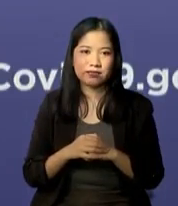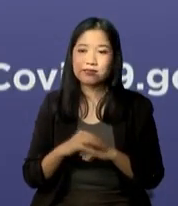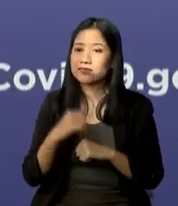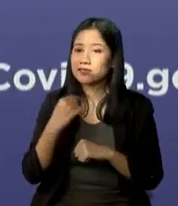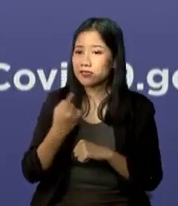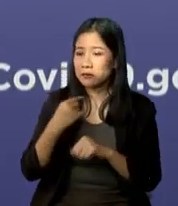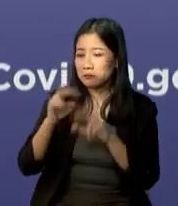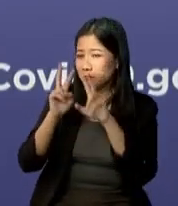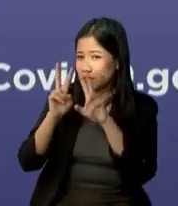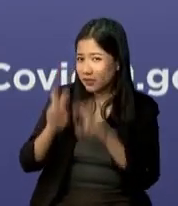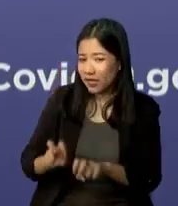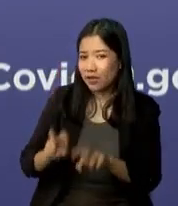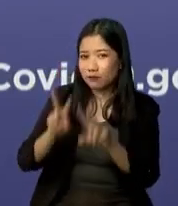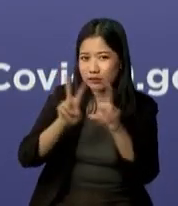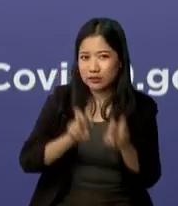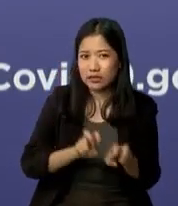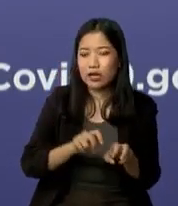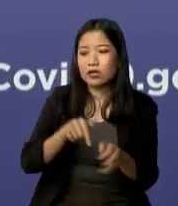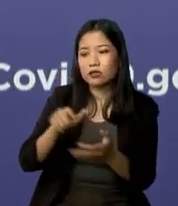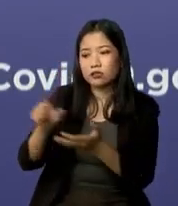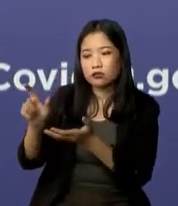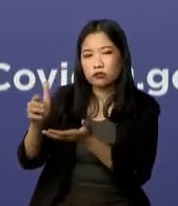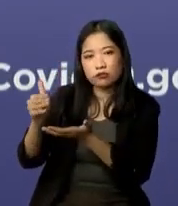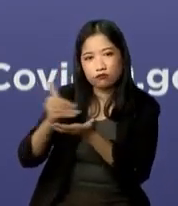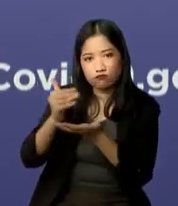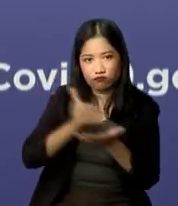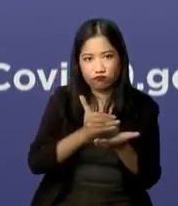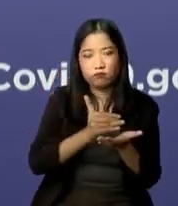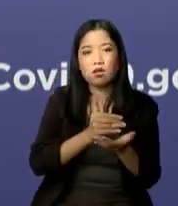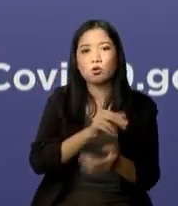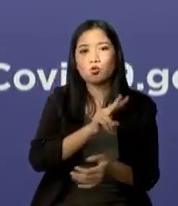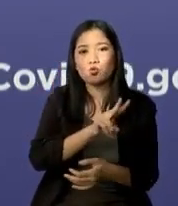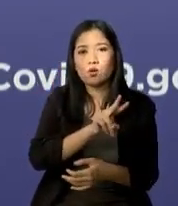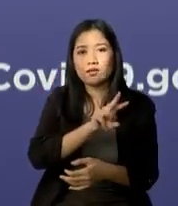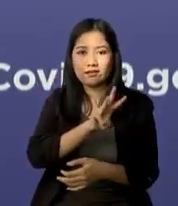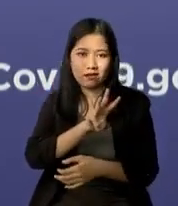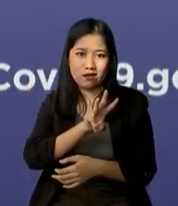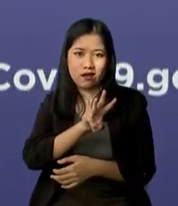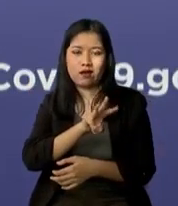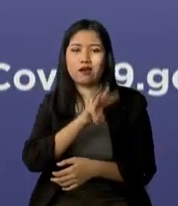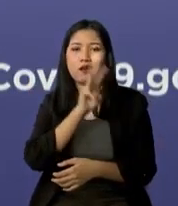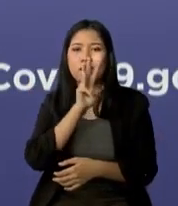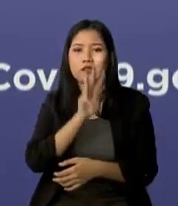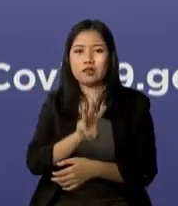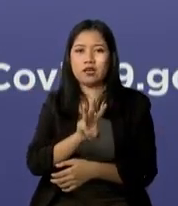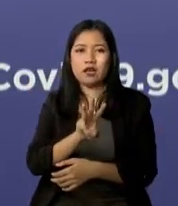pemeriksaan spesimen sebanyak 23.310